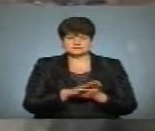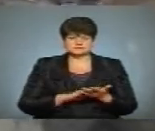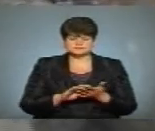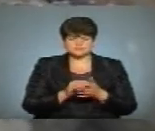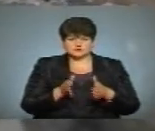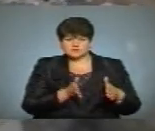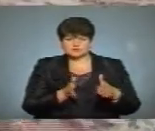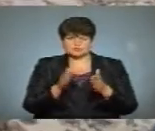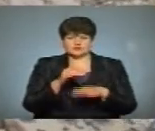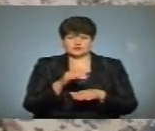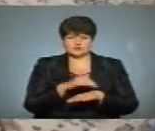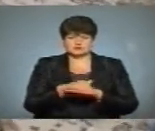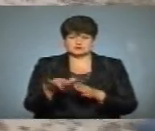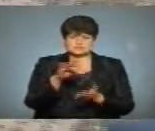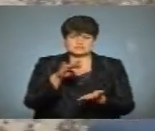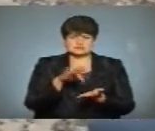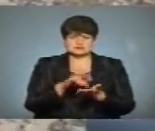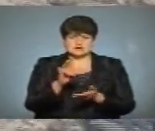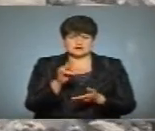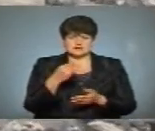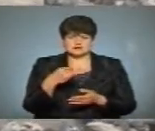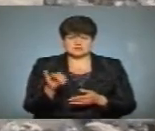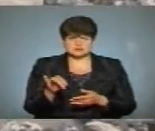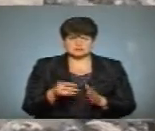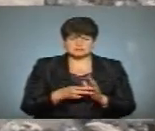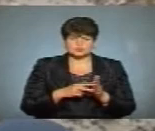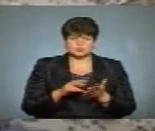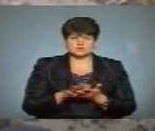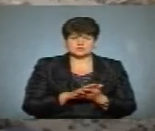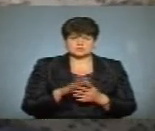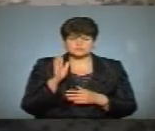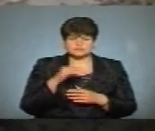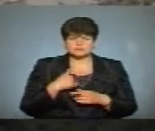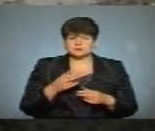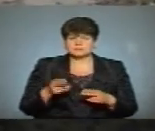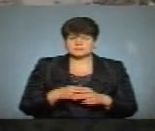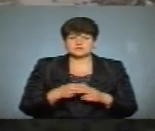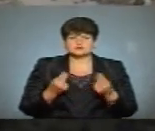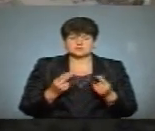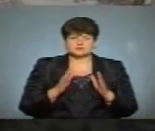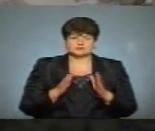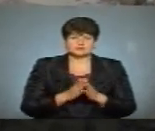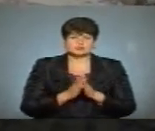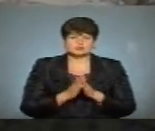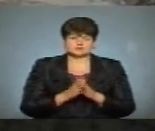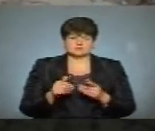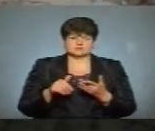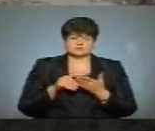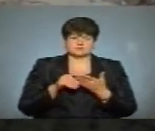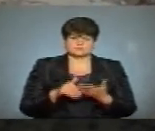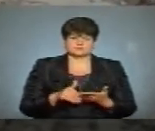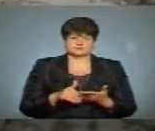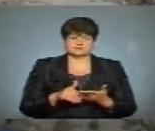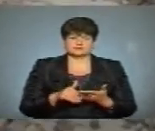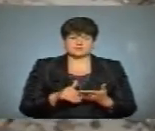вулиці Центральній. Жінка розповіла, як планують розчищати дорогу. Ми без грошей тільки будемо просити, щоб нам громада допомогла. Ну